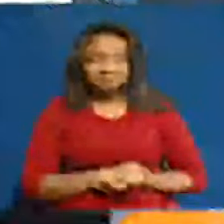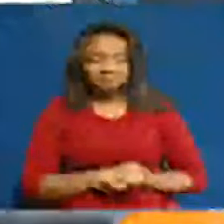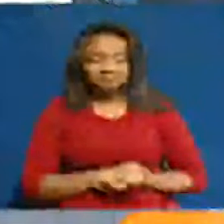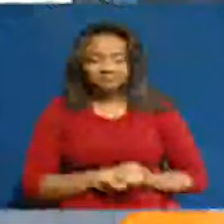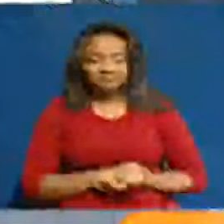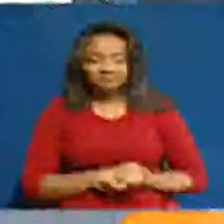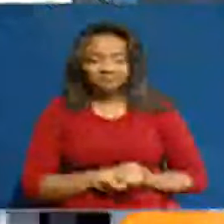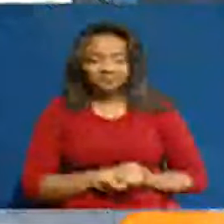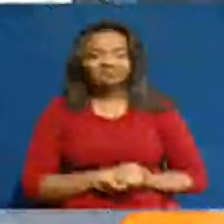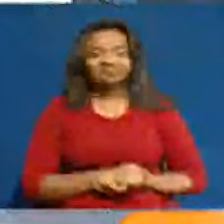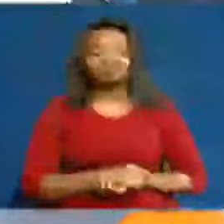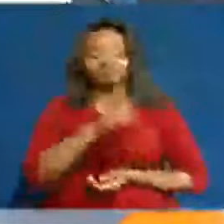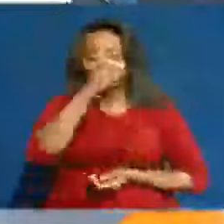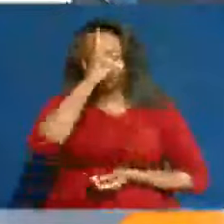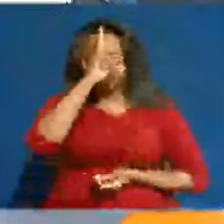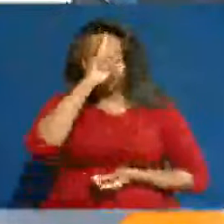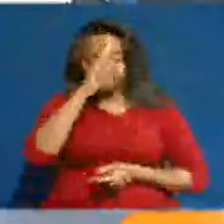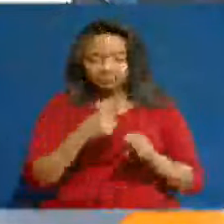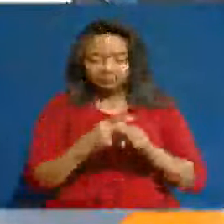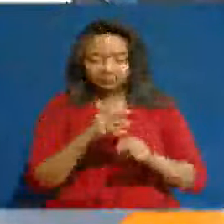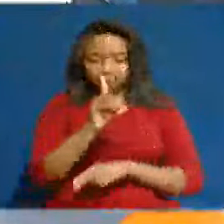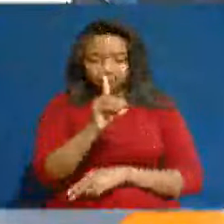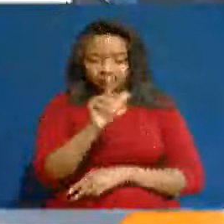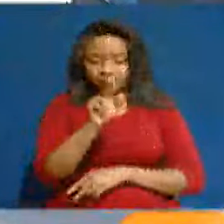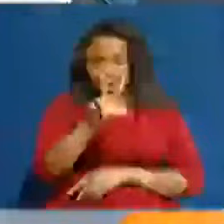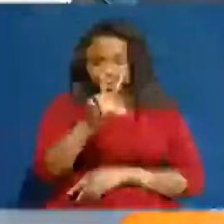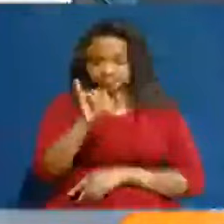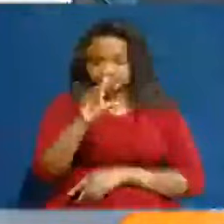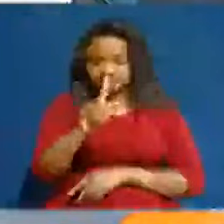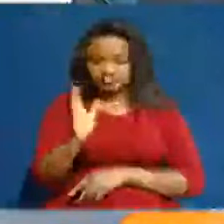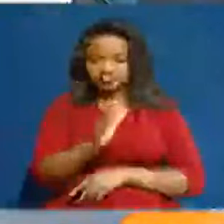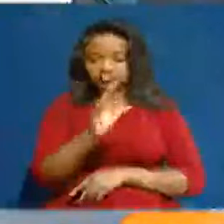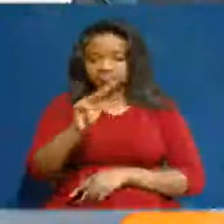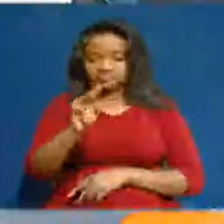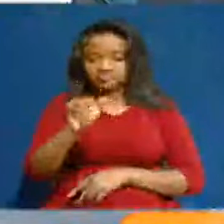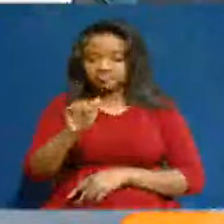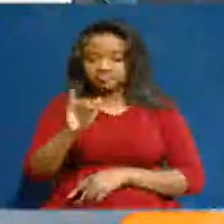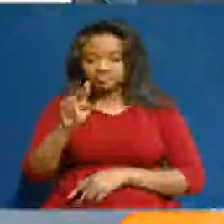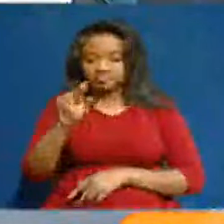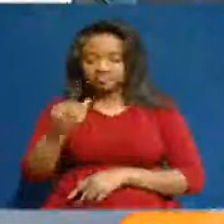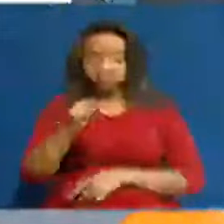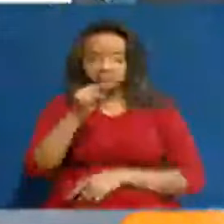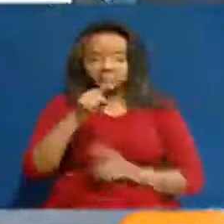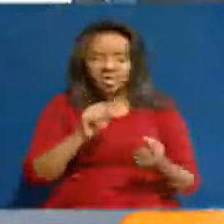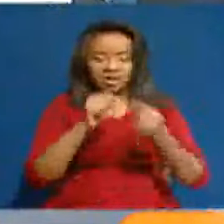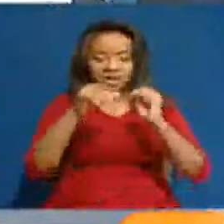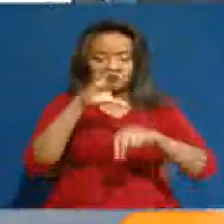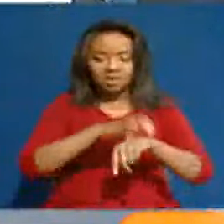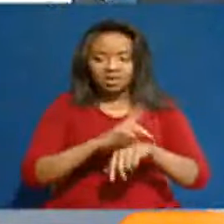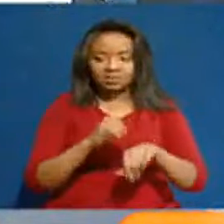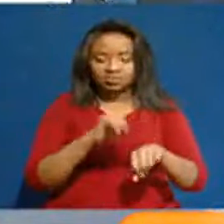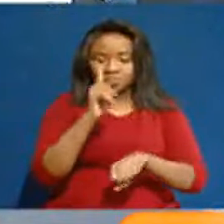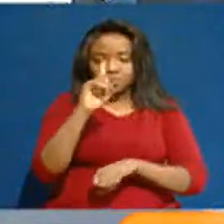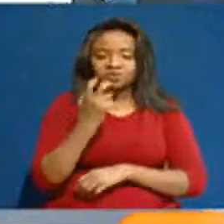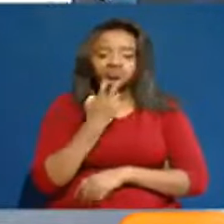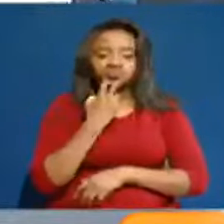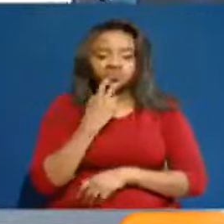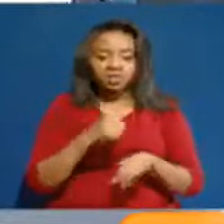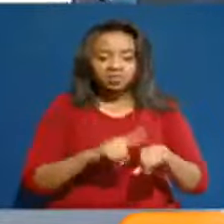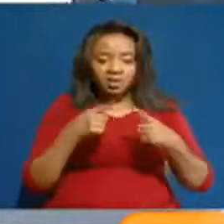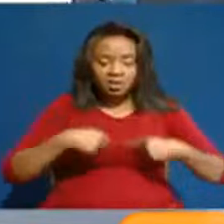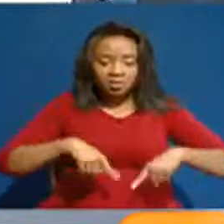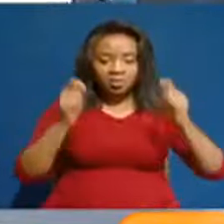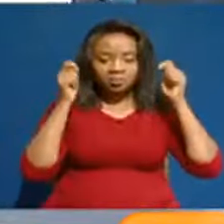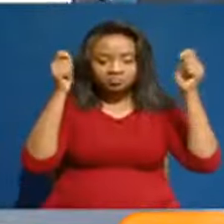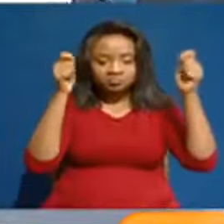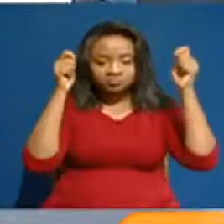Kwengine kuna kwamba afisa wa polisi Inspekta David Maina ni miongoni mwa maafisa waliojeruhiwa siku ya Jumanne wakati wa maandamano katikati ya jiji la